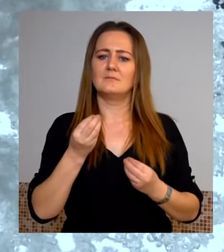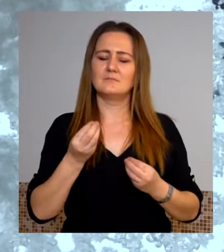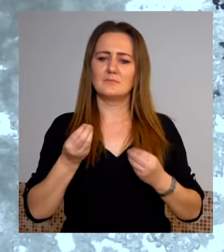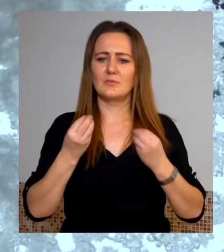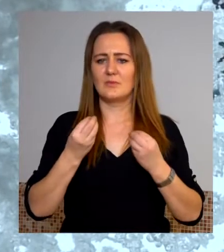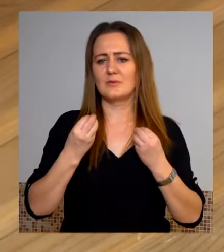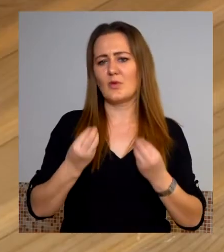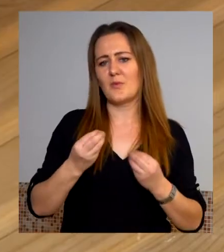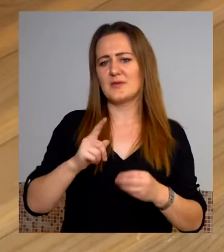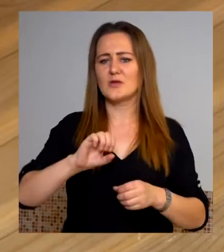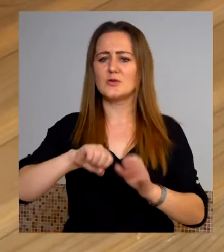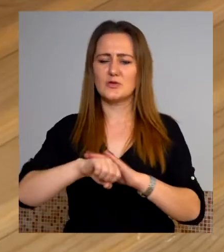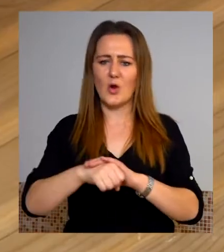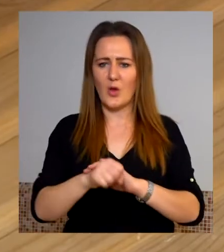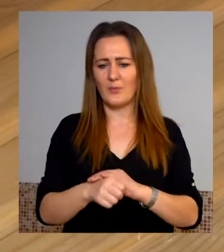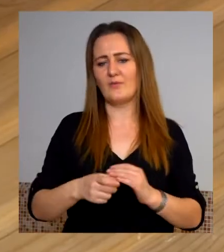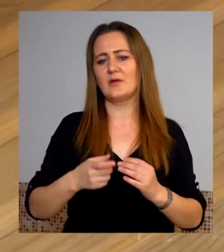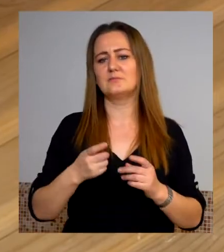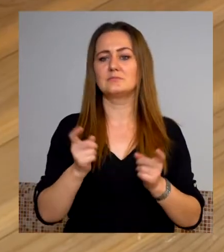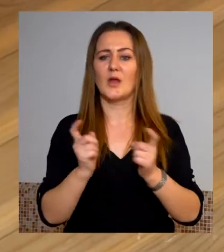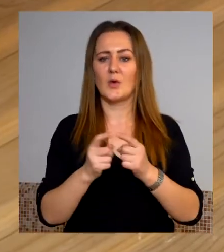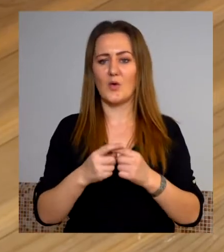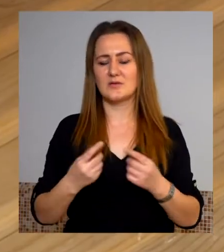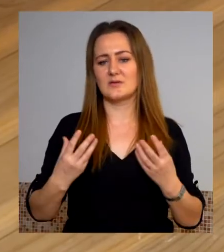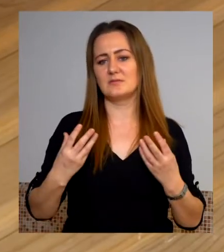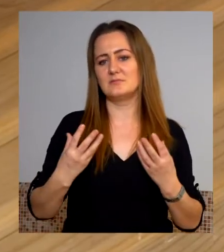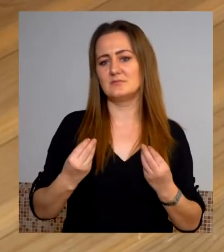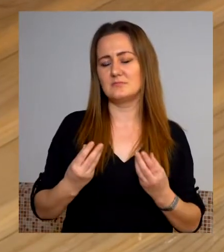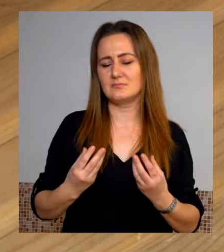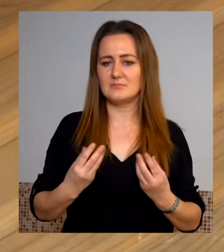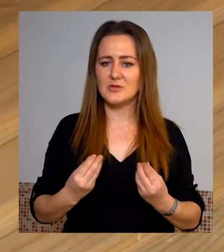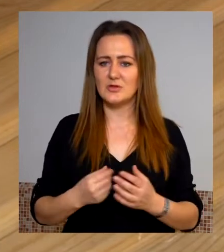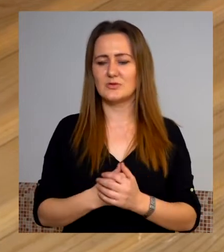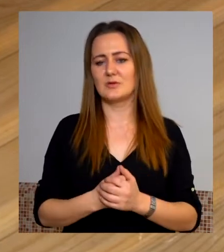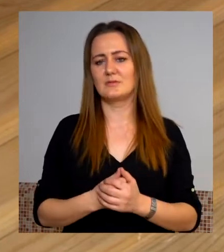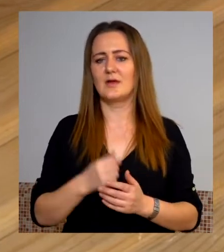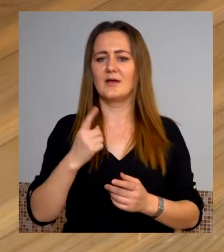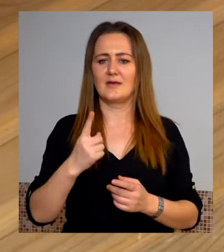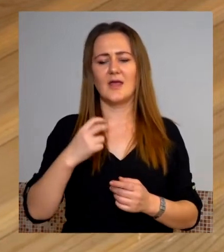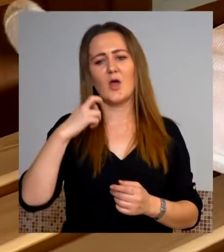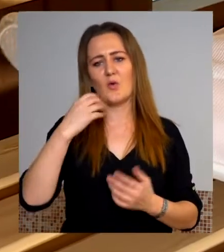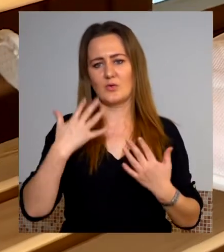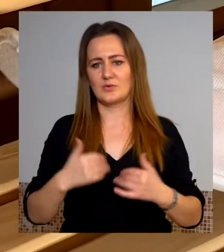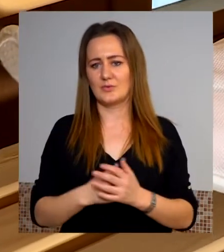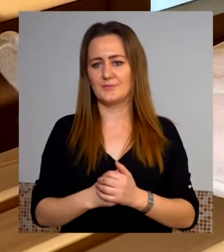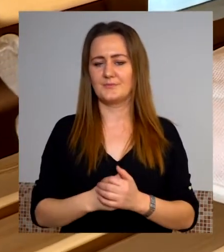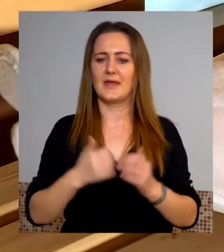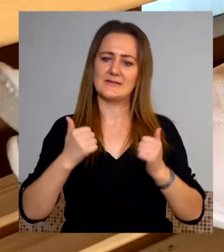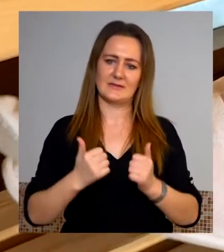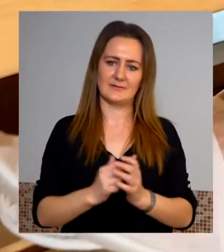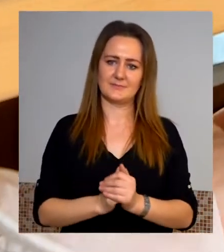za zglobove, kažem infrared sauna i za kosti i naravno za kožu. E